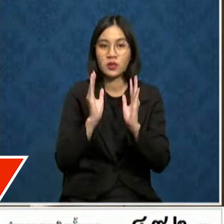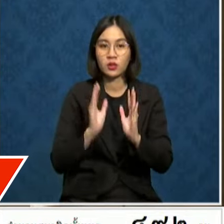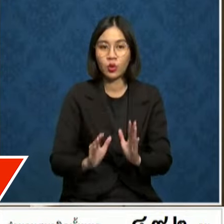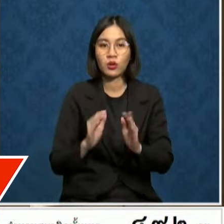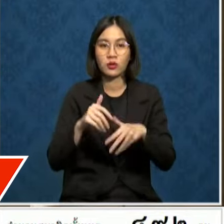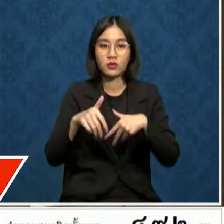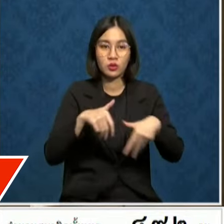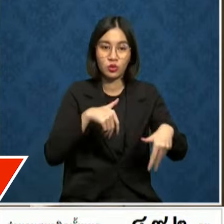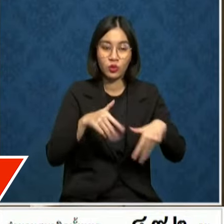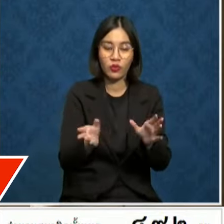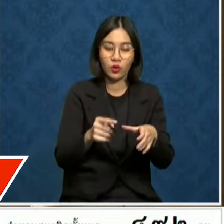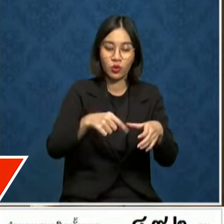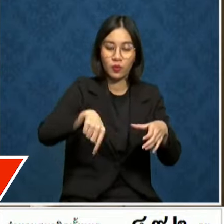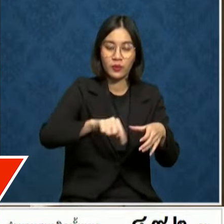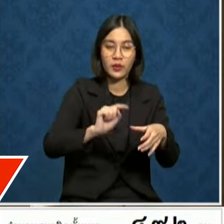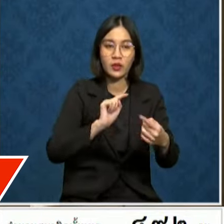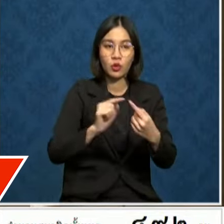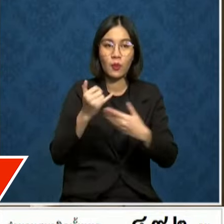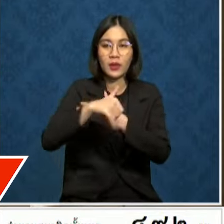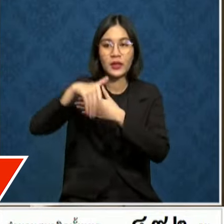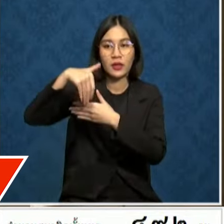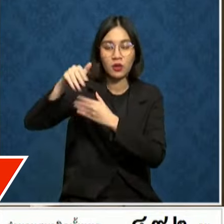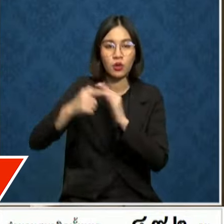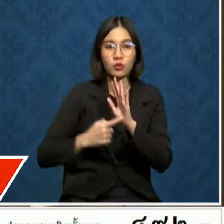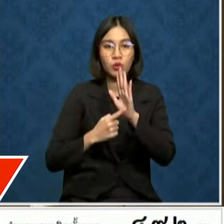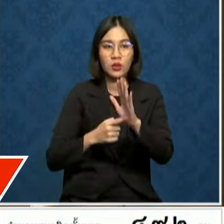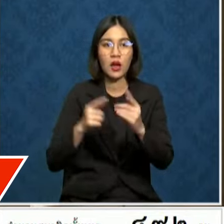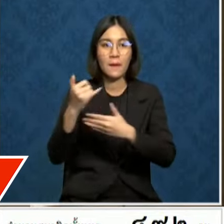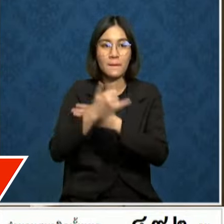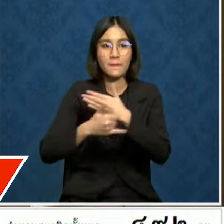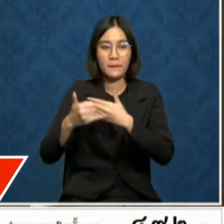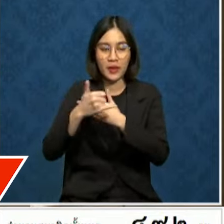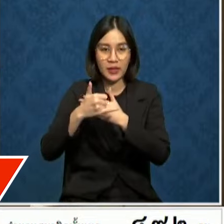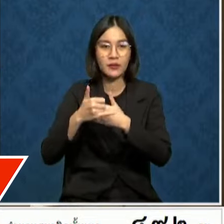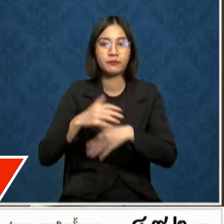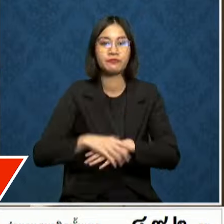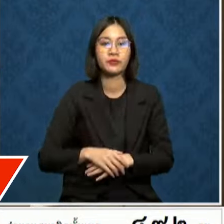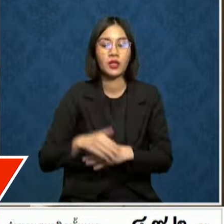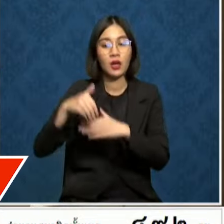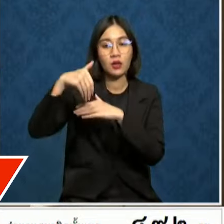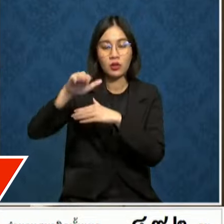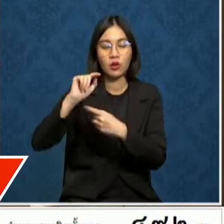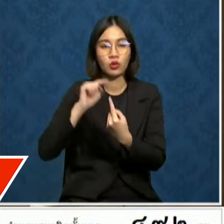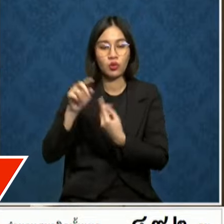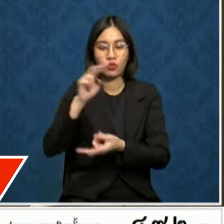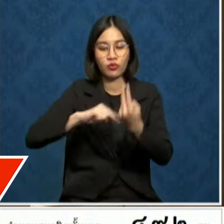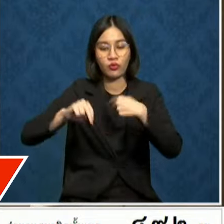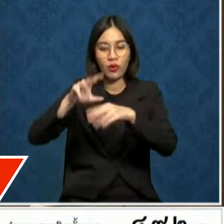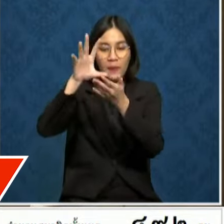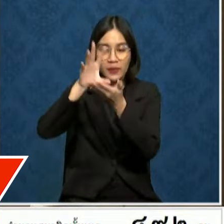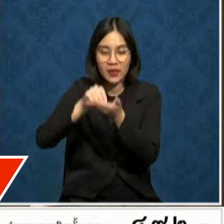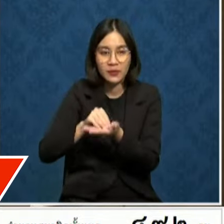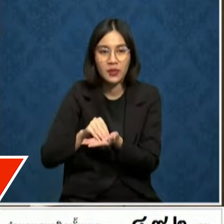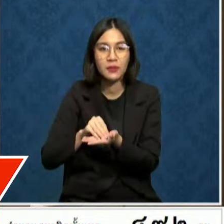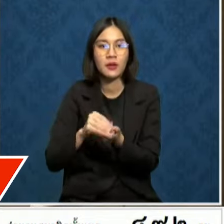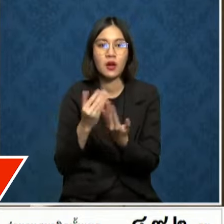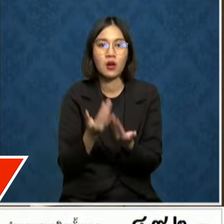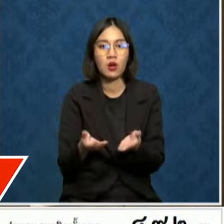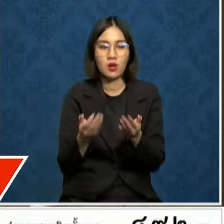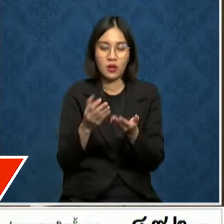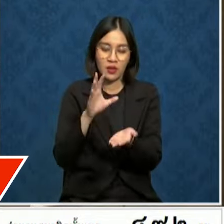เผ่าพื้นเมืองหรือกลุ่มชาติพันธุ์ในต่างประเทศยกตัวอย่างเช่นประเทศนิวซีแลนด์ค่ะจากการสำรวจสสัมมน